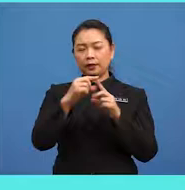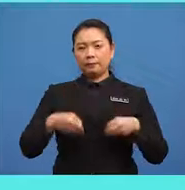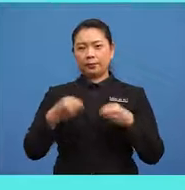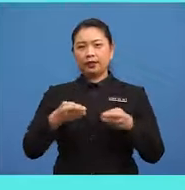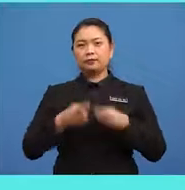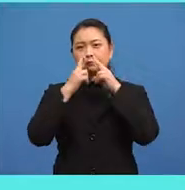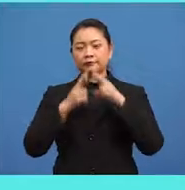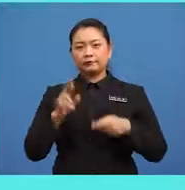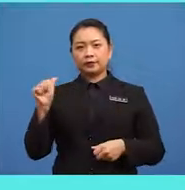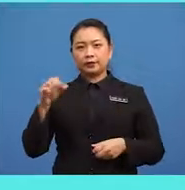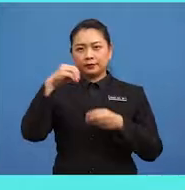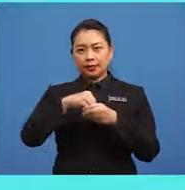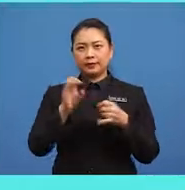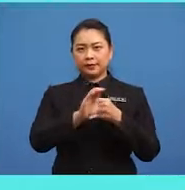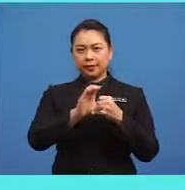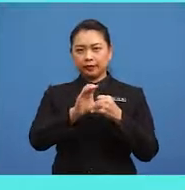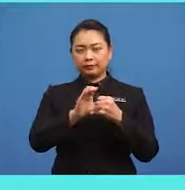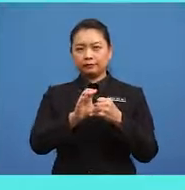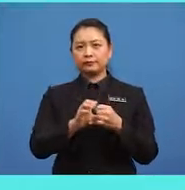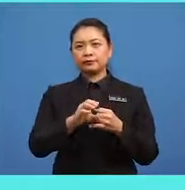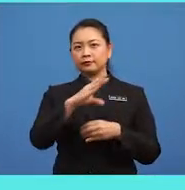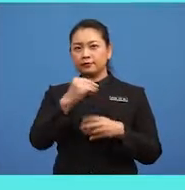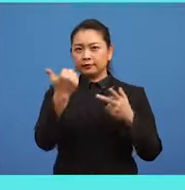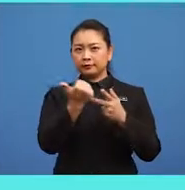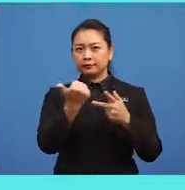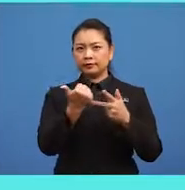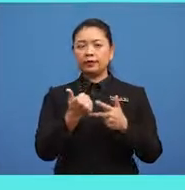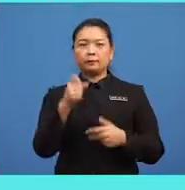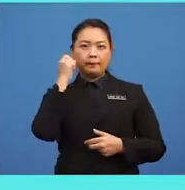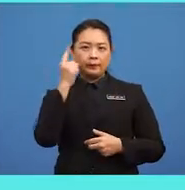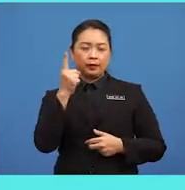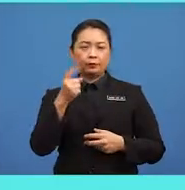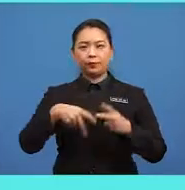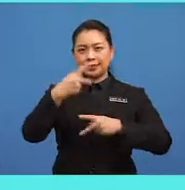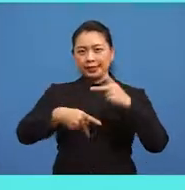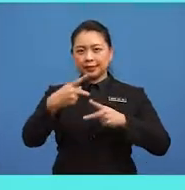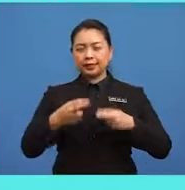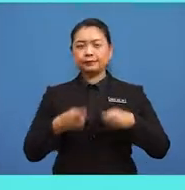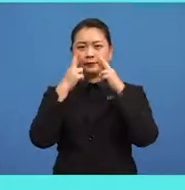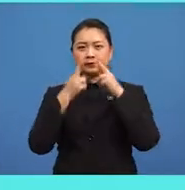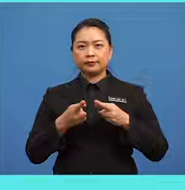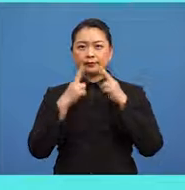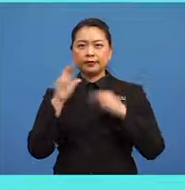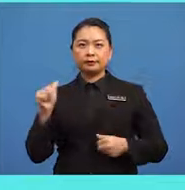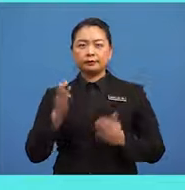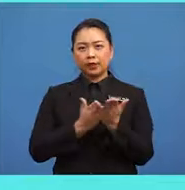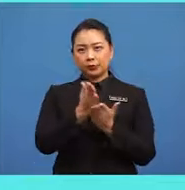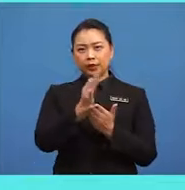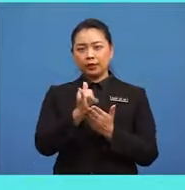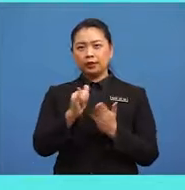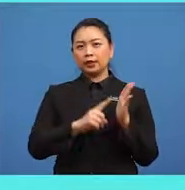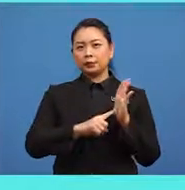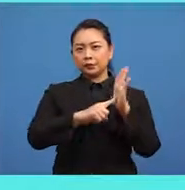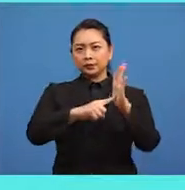bagi respirasi aerob dalam sel, dan yang terakhir, memahami proses respirasi aerob